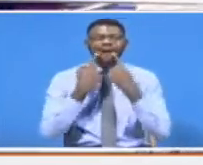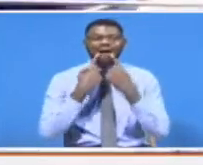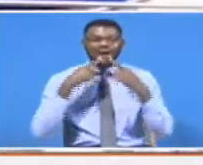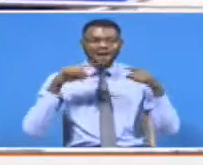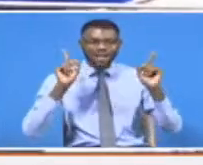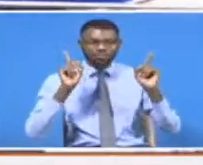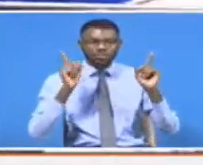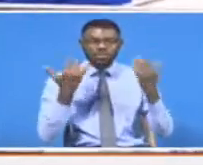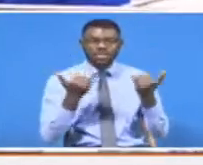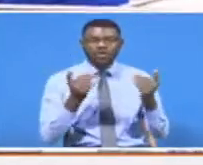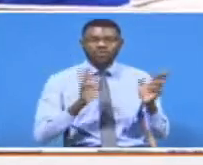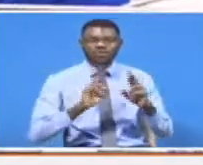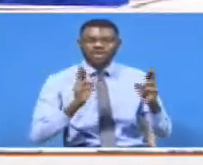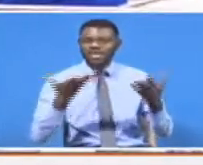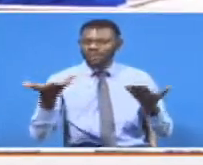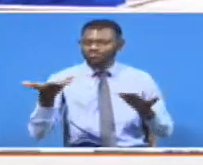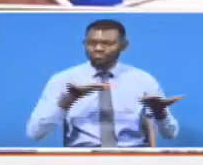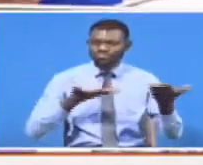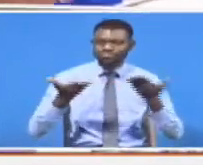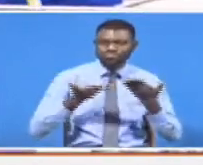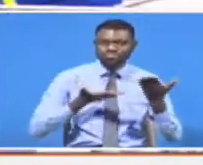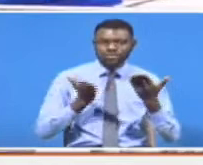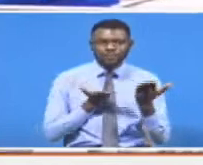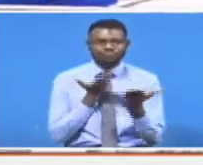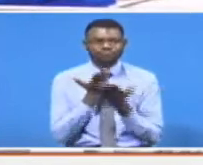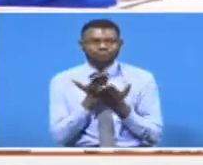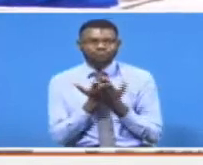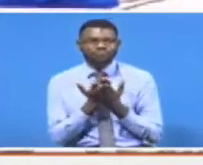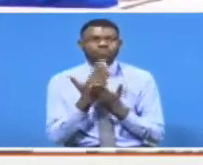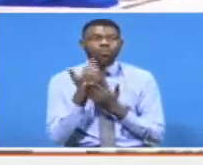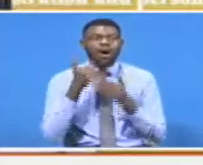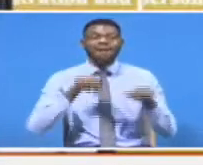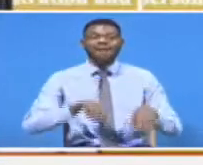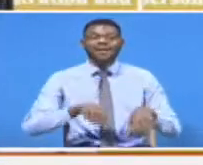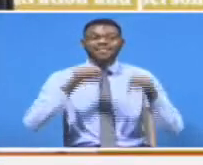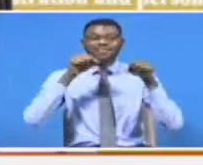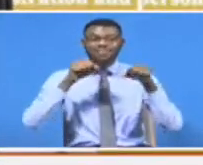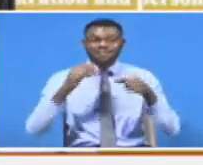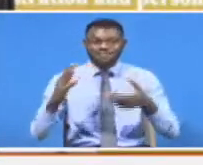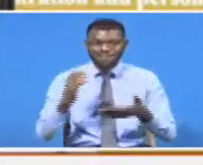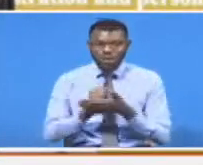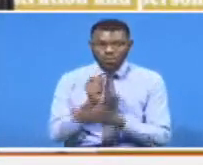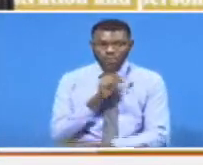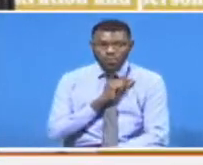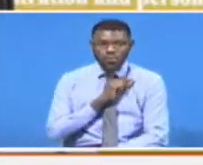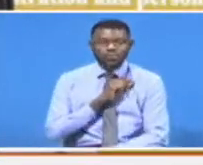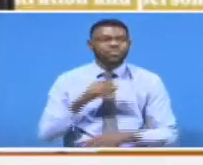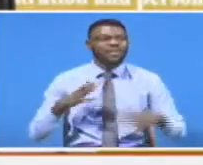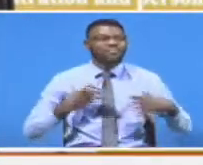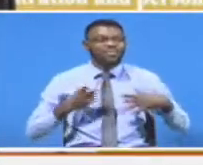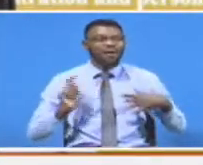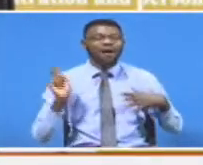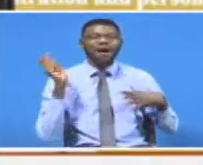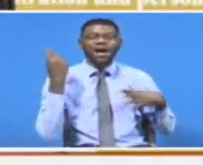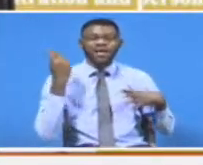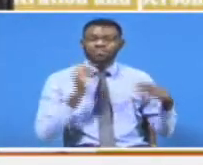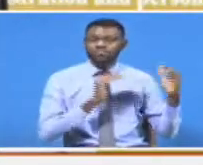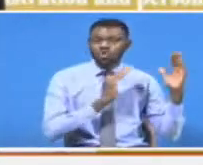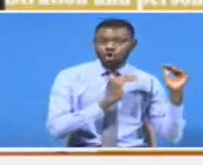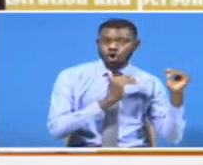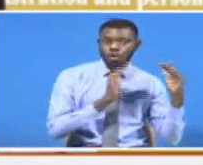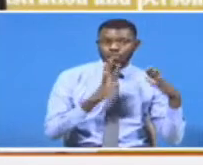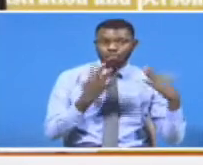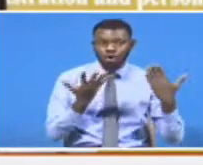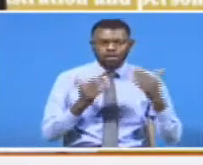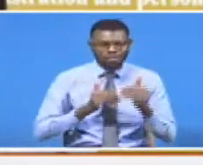kwa maombi baada ya wanachama wa jopo hilo kumteua mwenyekiti wao. Kenyans do expect nothing short of a